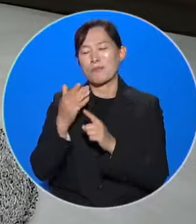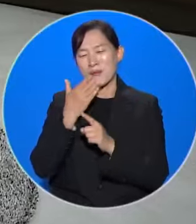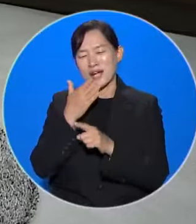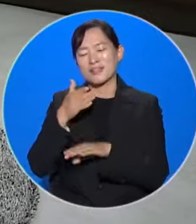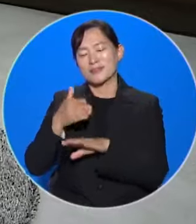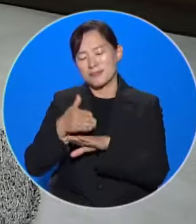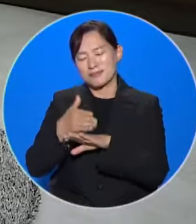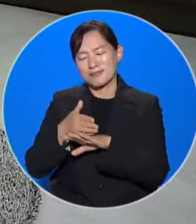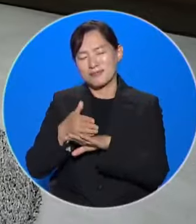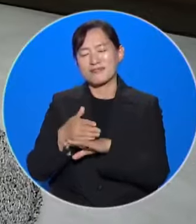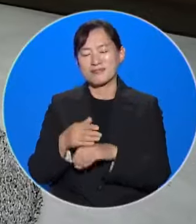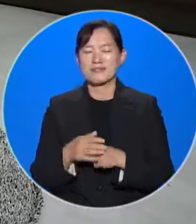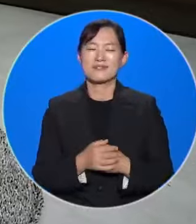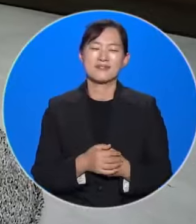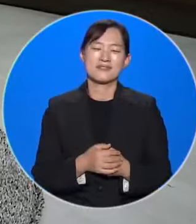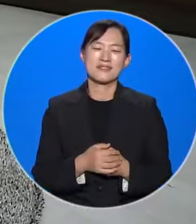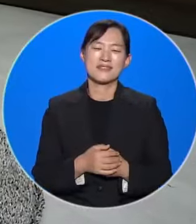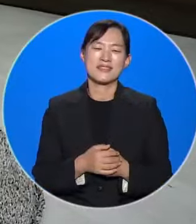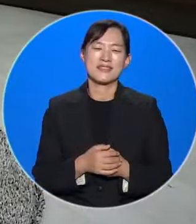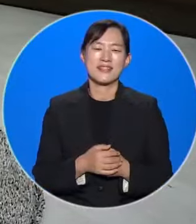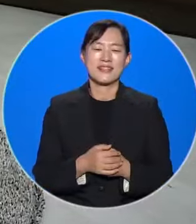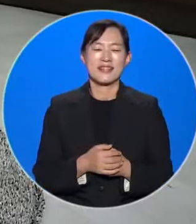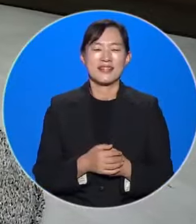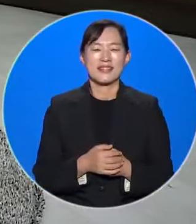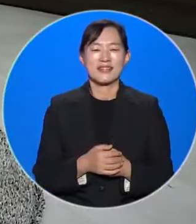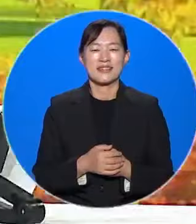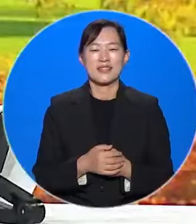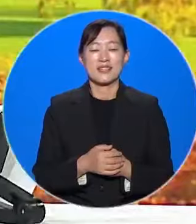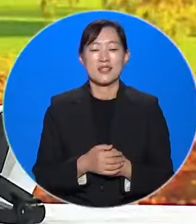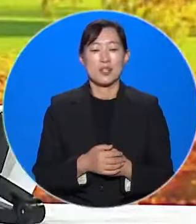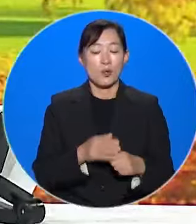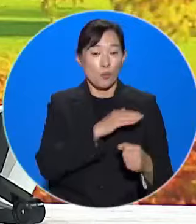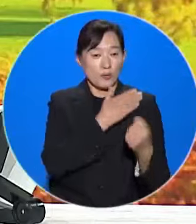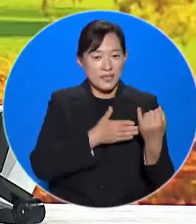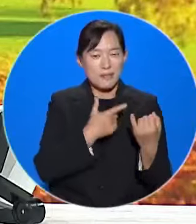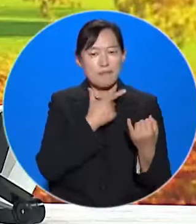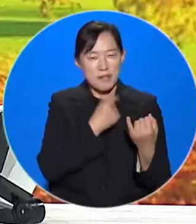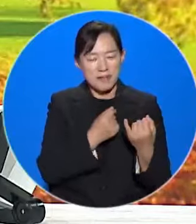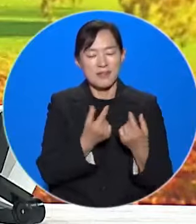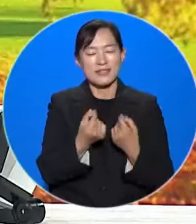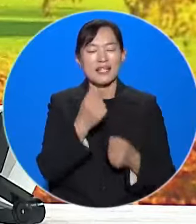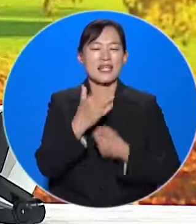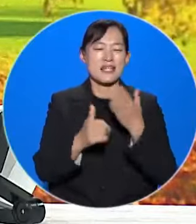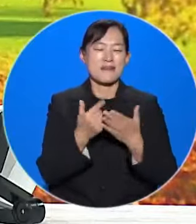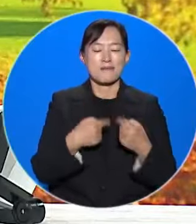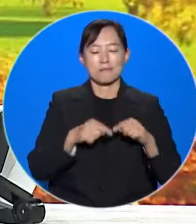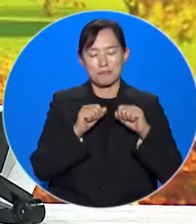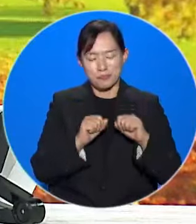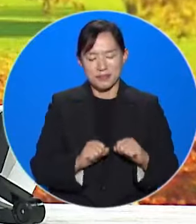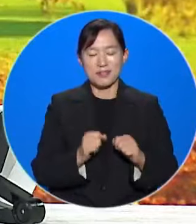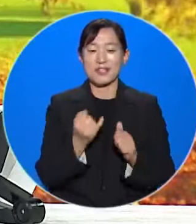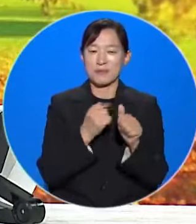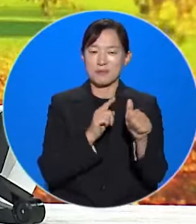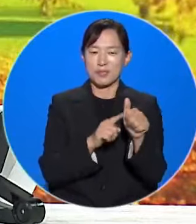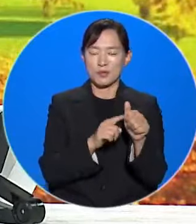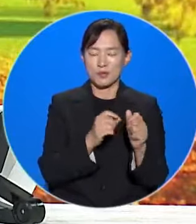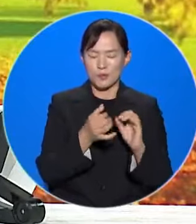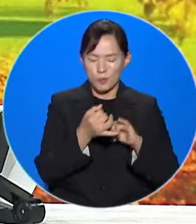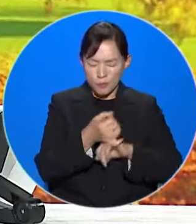감사해요. 그래요. 원사님 염원하는 것처럼 우리 하나님께서 네. 함께해 주셔서 네. 우리 남편분이